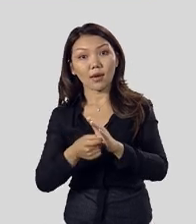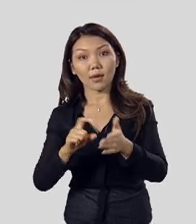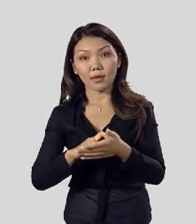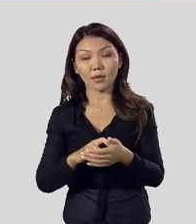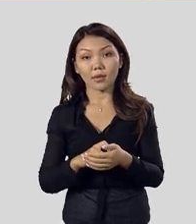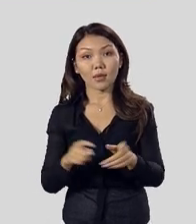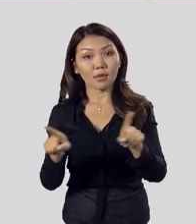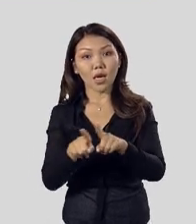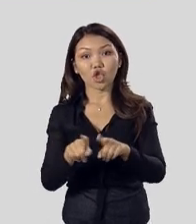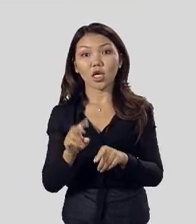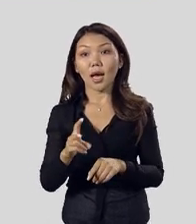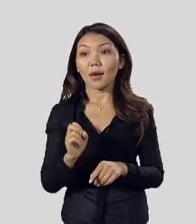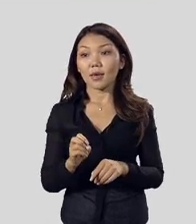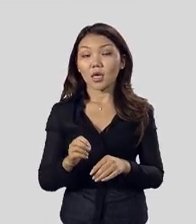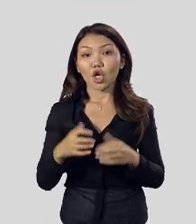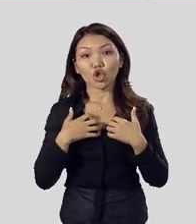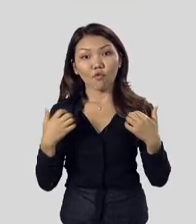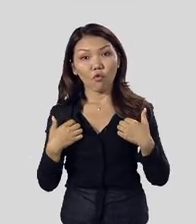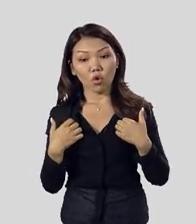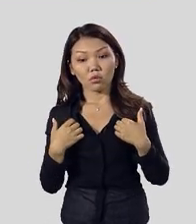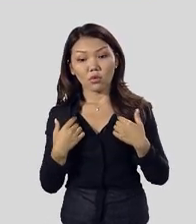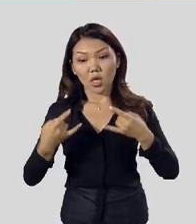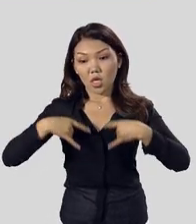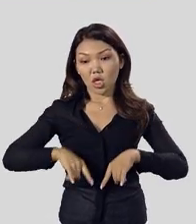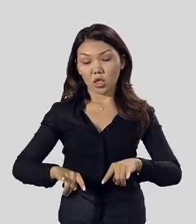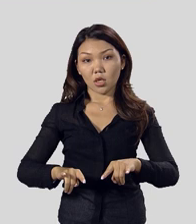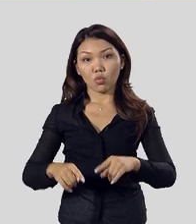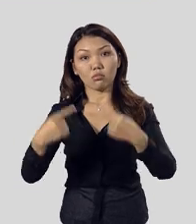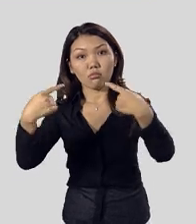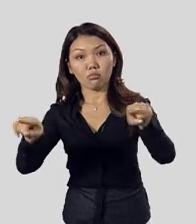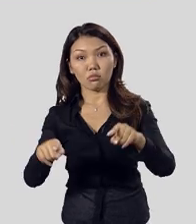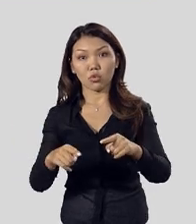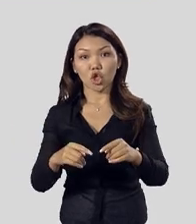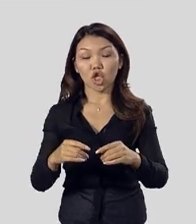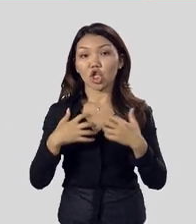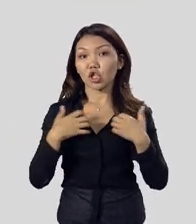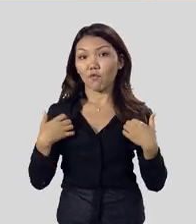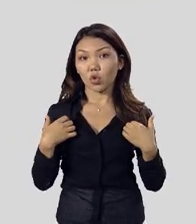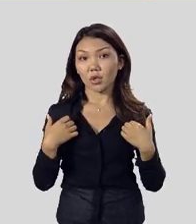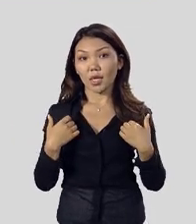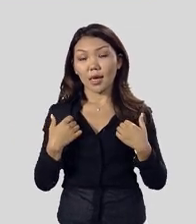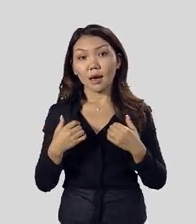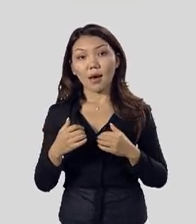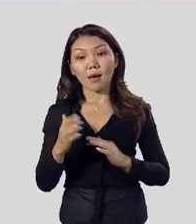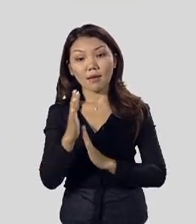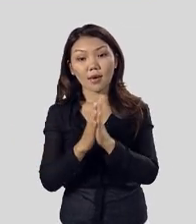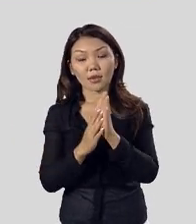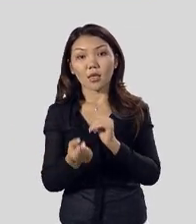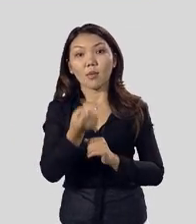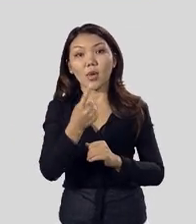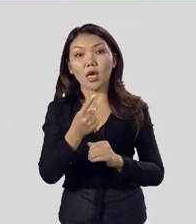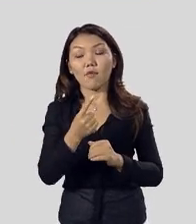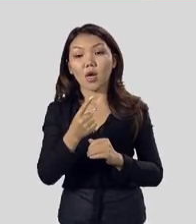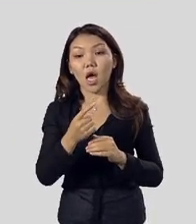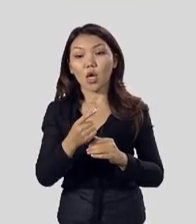животное происходит только от животного растения только от растения поэтому